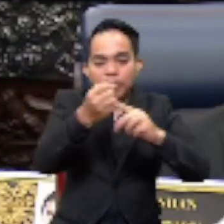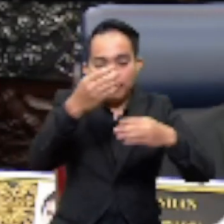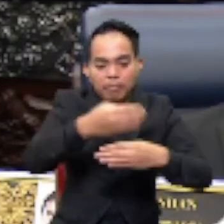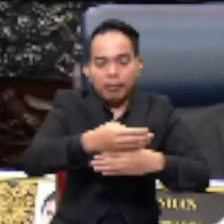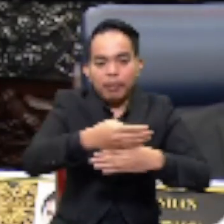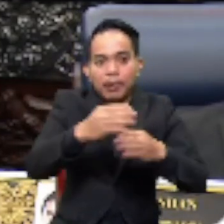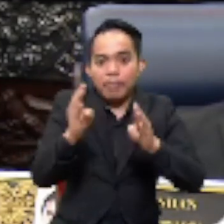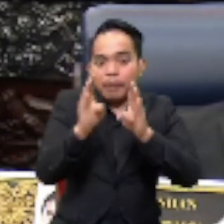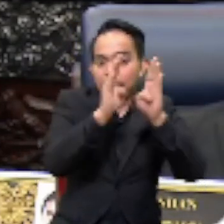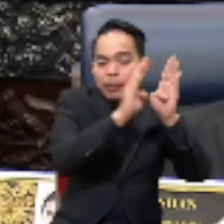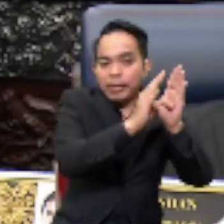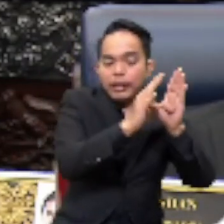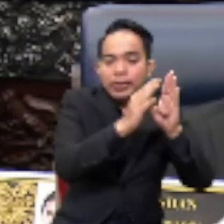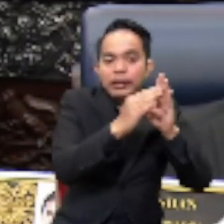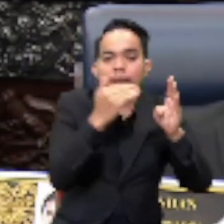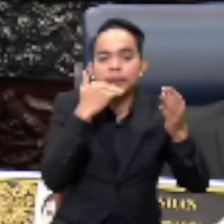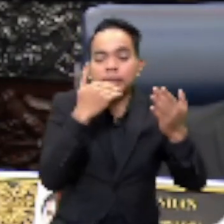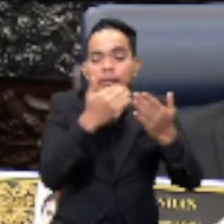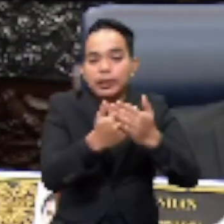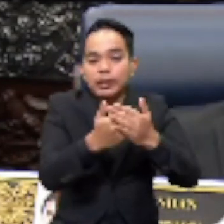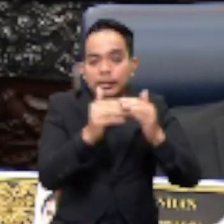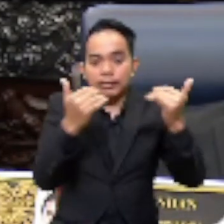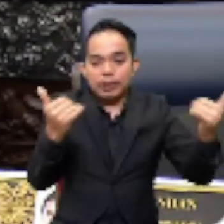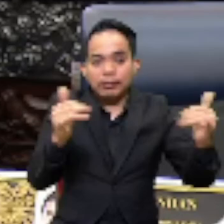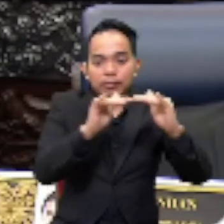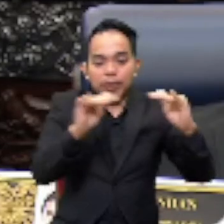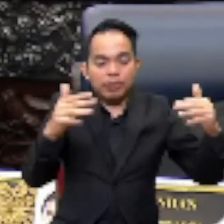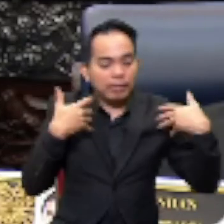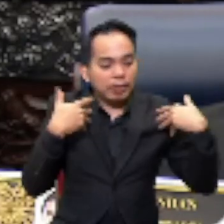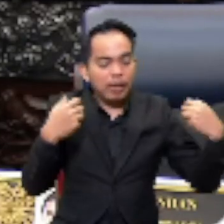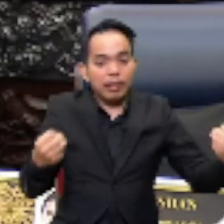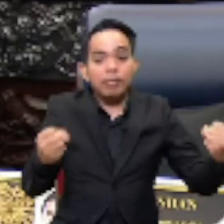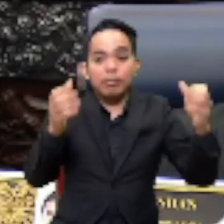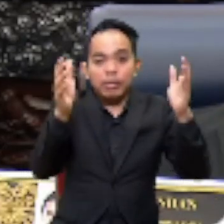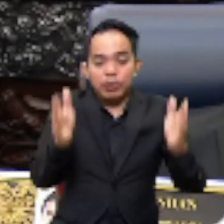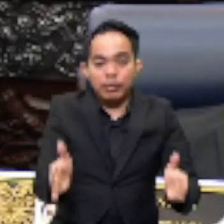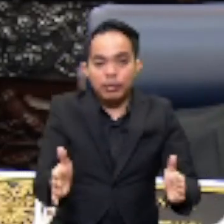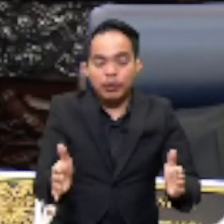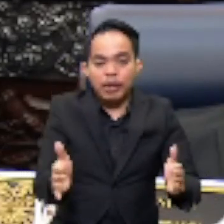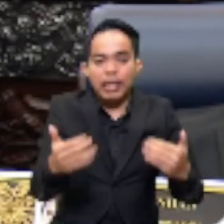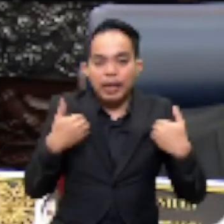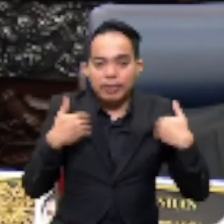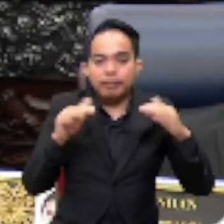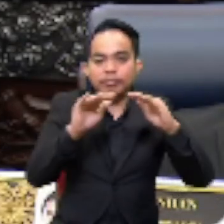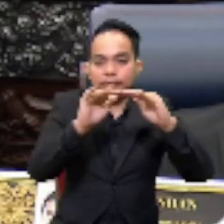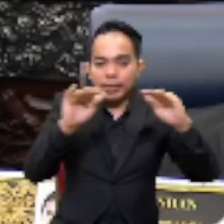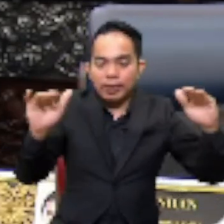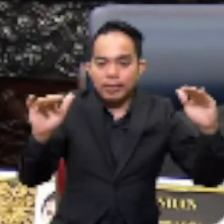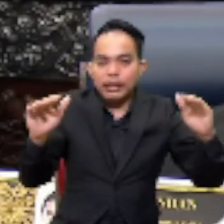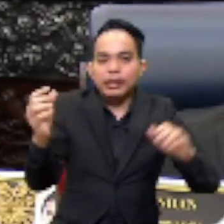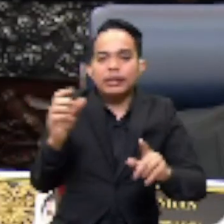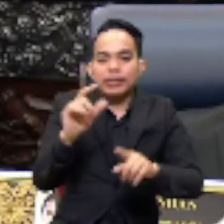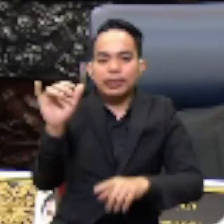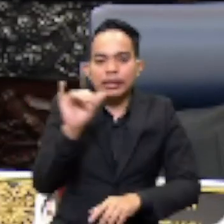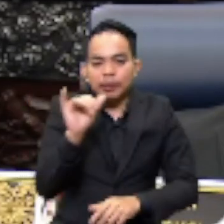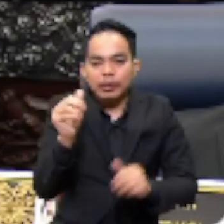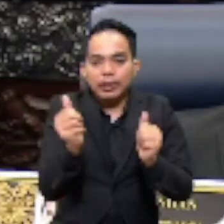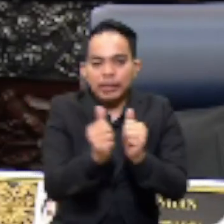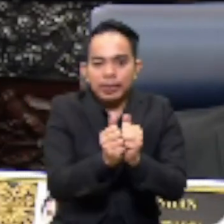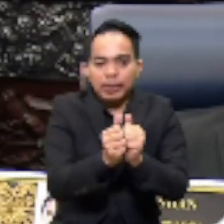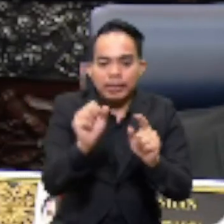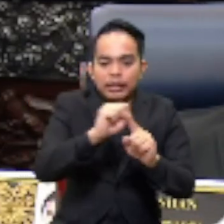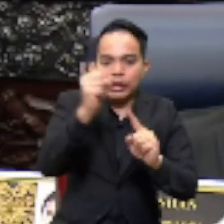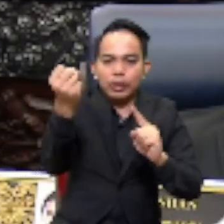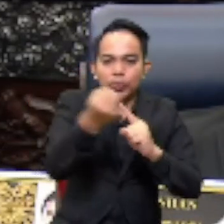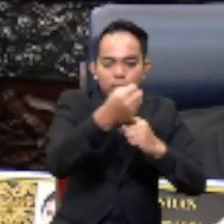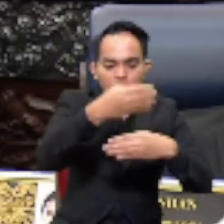sebagaimana manusia yang mempunyai tahap kesihatan dan jangka hajatnya begitulah juga keadaan dengan kondisi bangunan